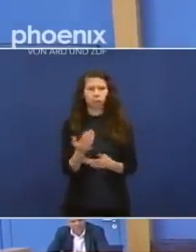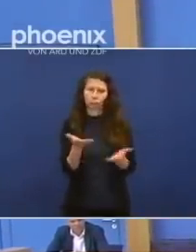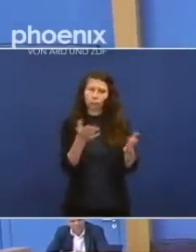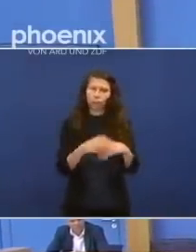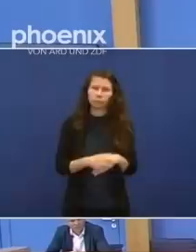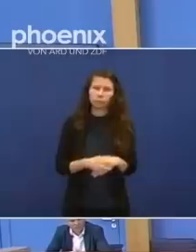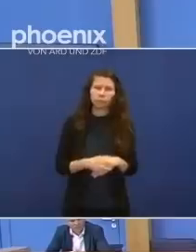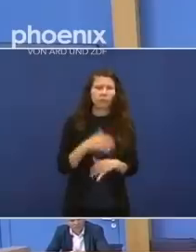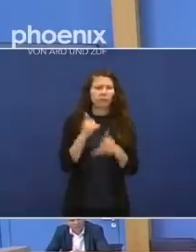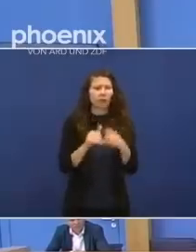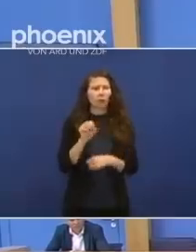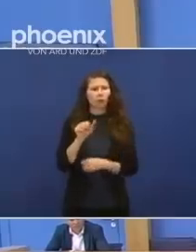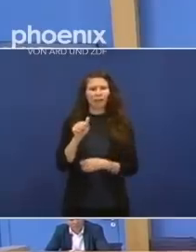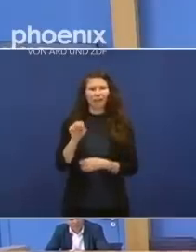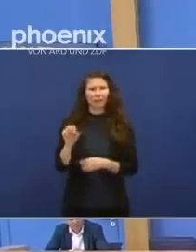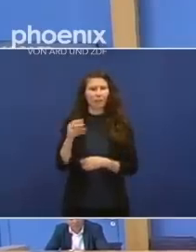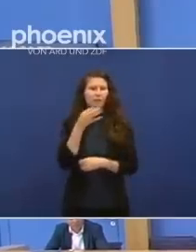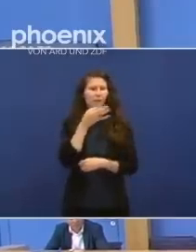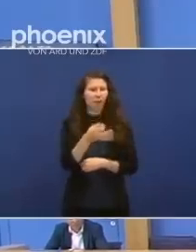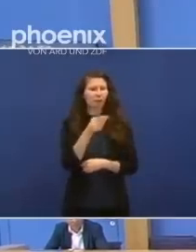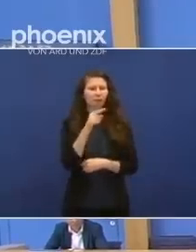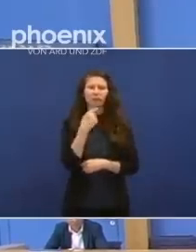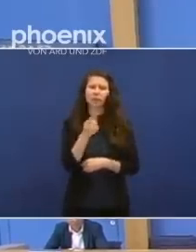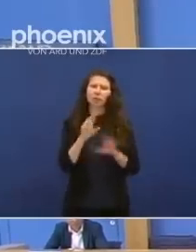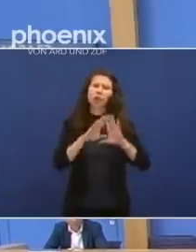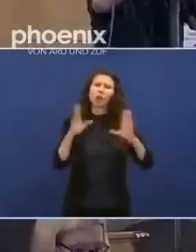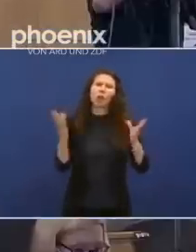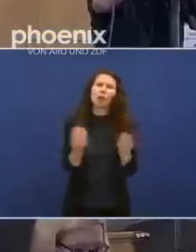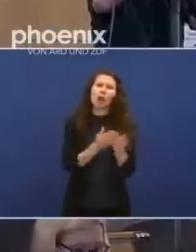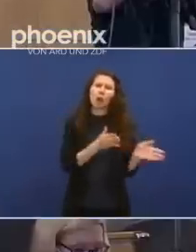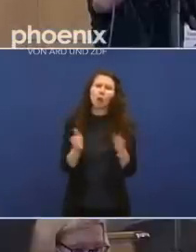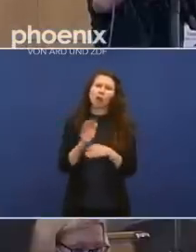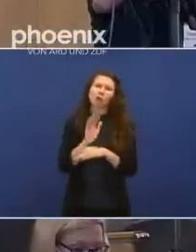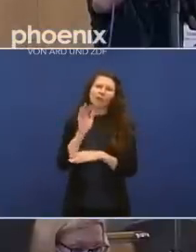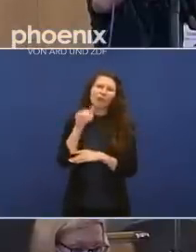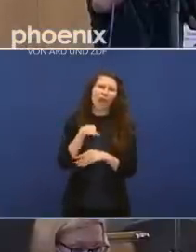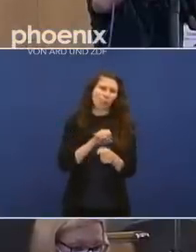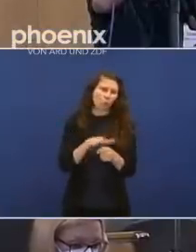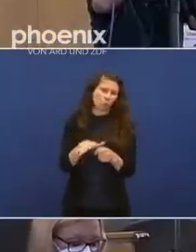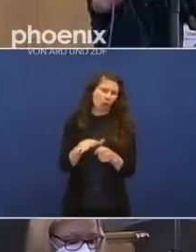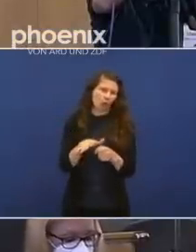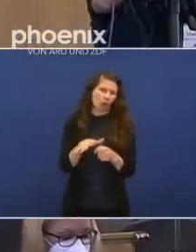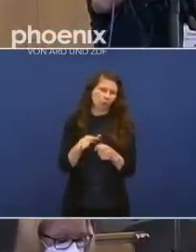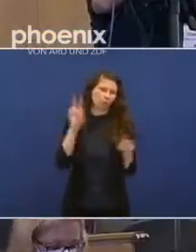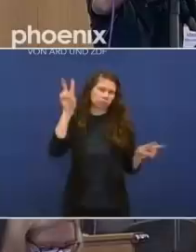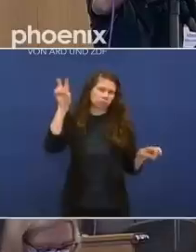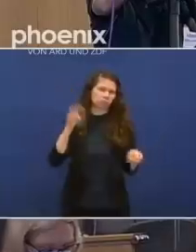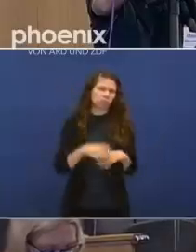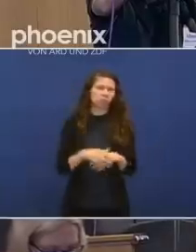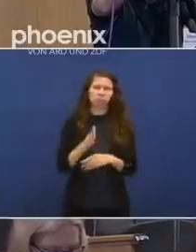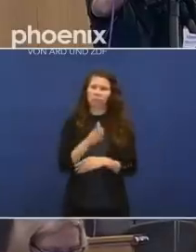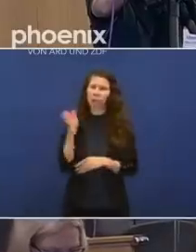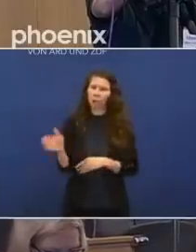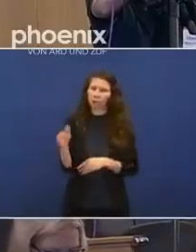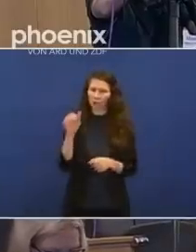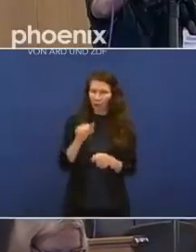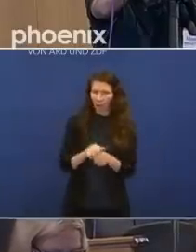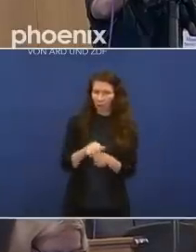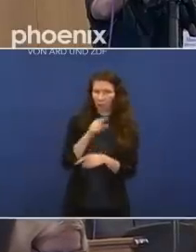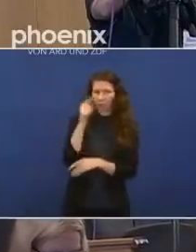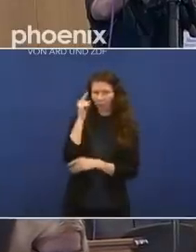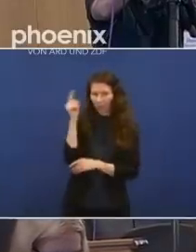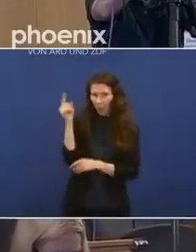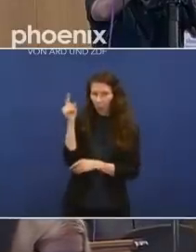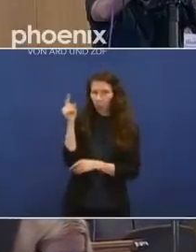eine Verständnisfrage. Sie sagten, es gehe um die globale Ordnung nach Corona. Geht das Auswärtige Amt davon aus, dass die